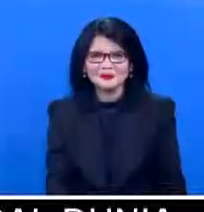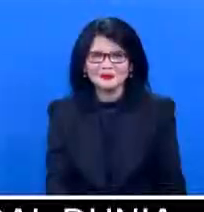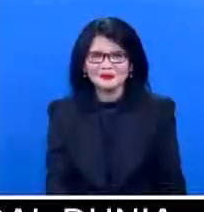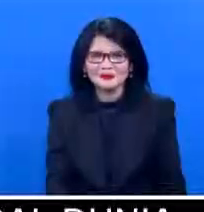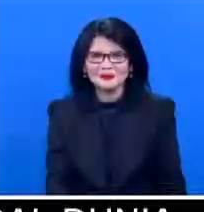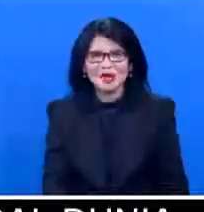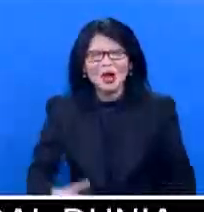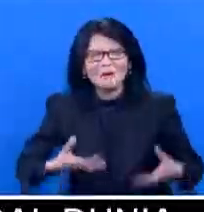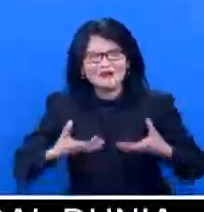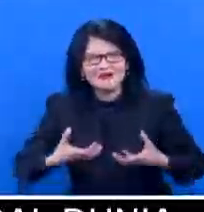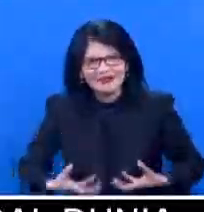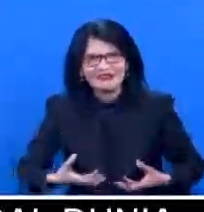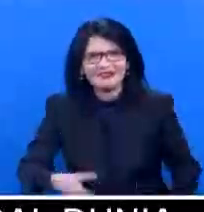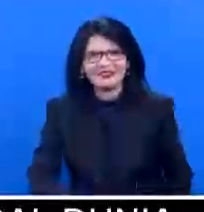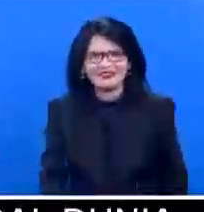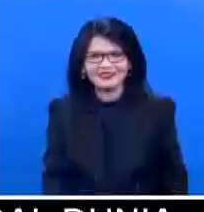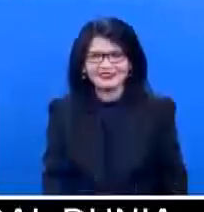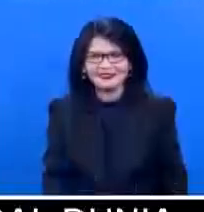Berat.